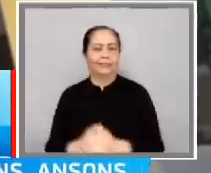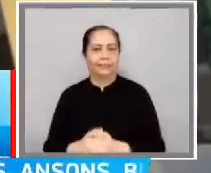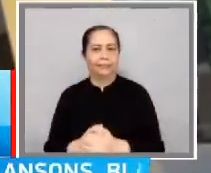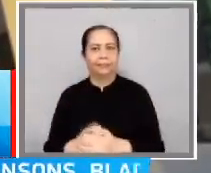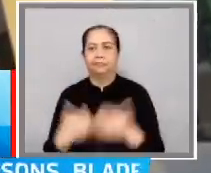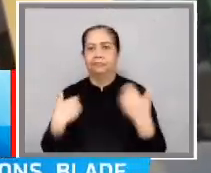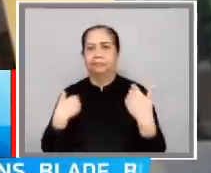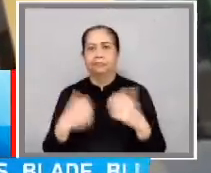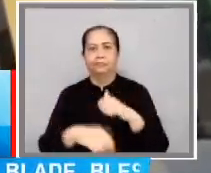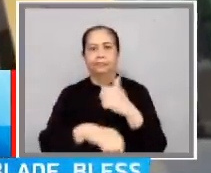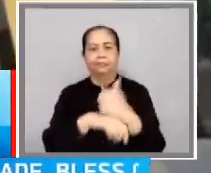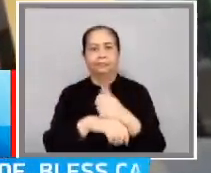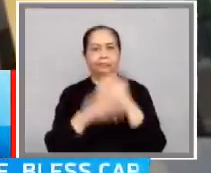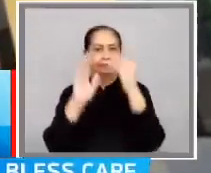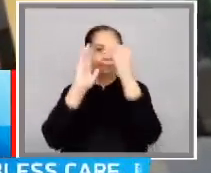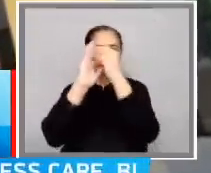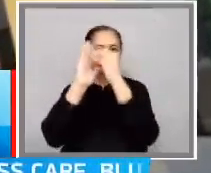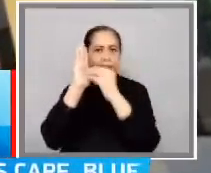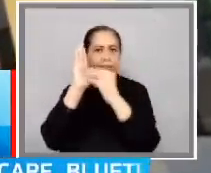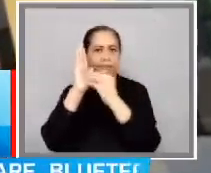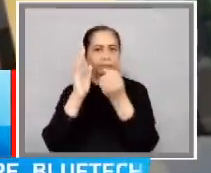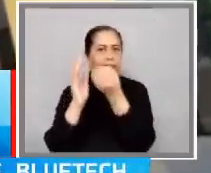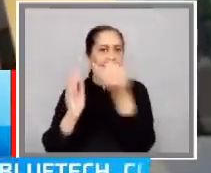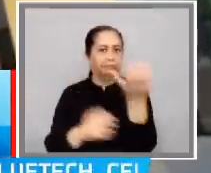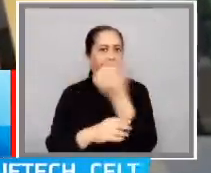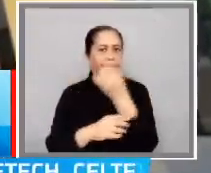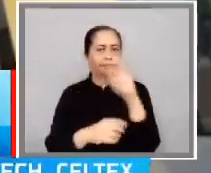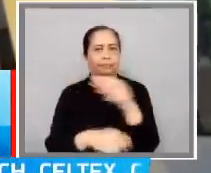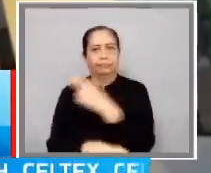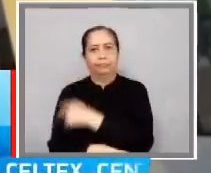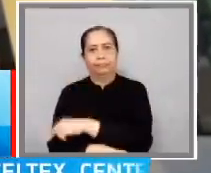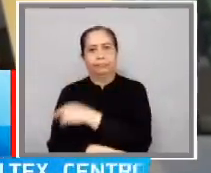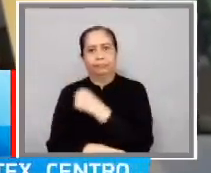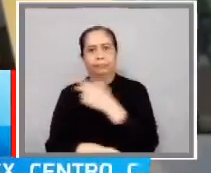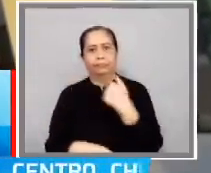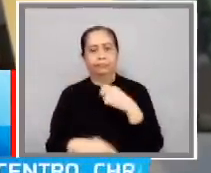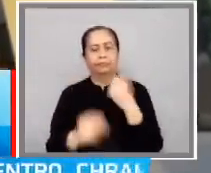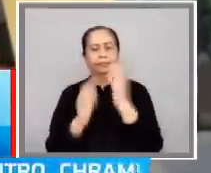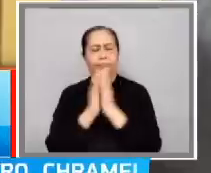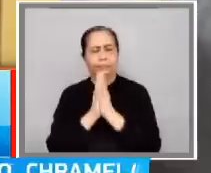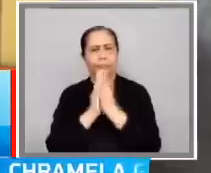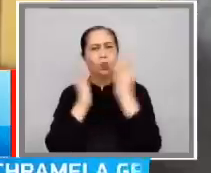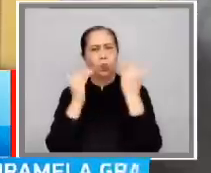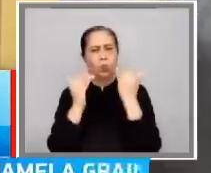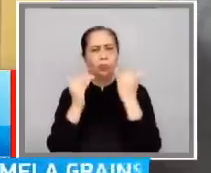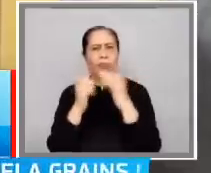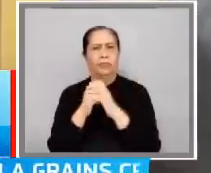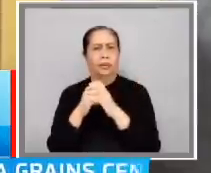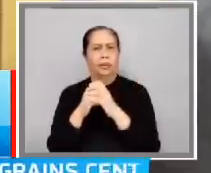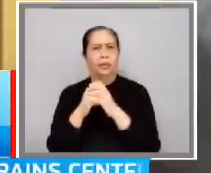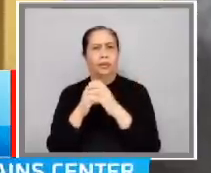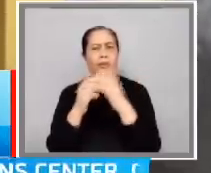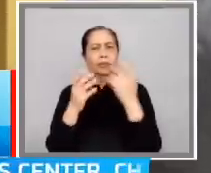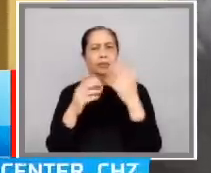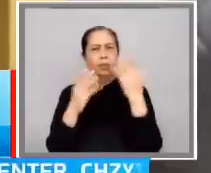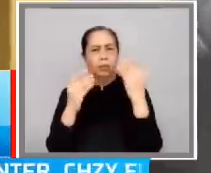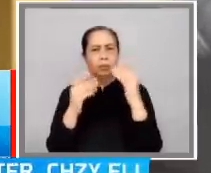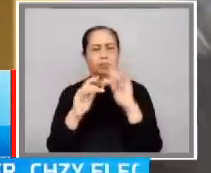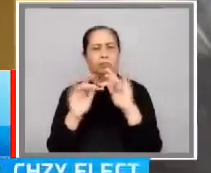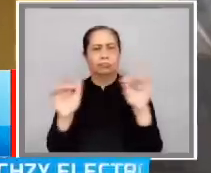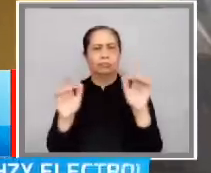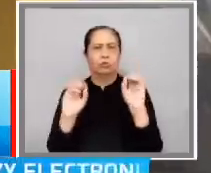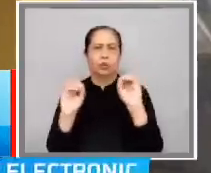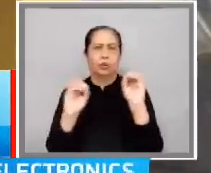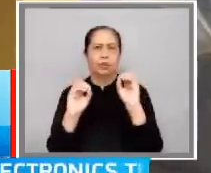naidatayong tally board ng firecracker-related injuries ang ospital at nananalangin silang kahit maitayo ito, sana hindi na